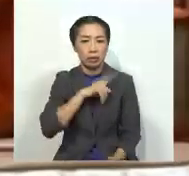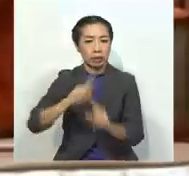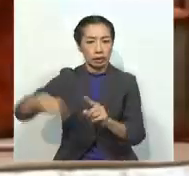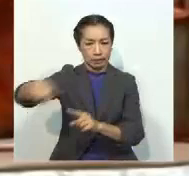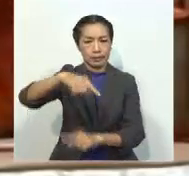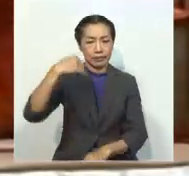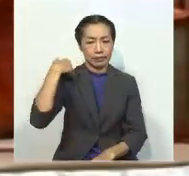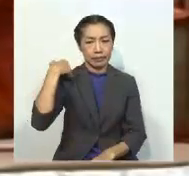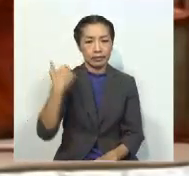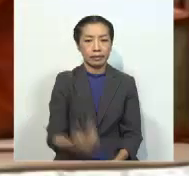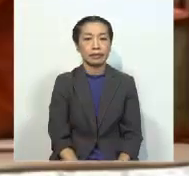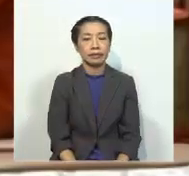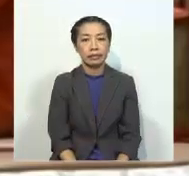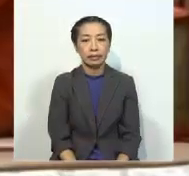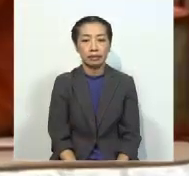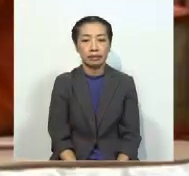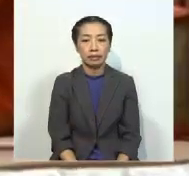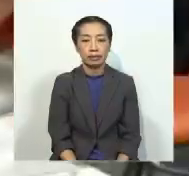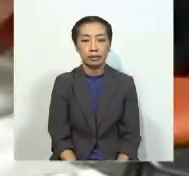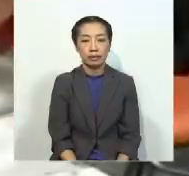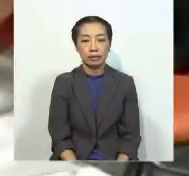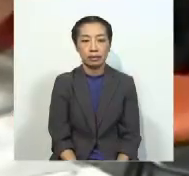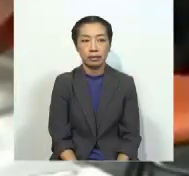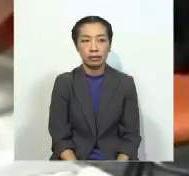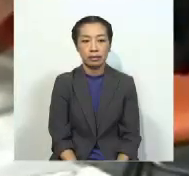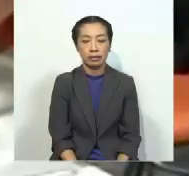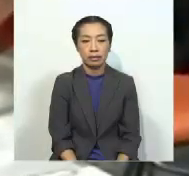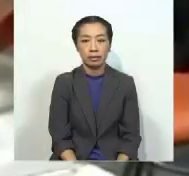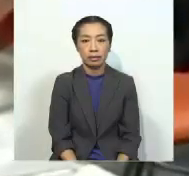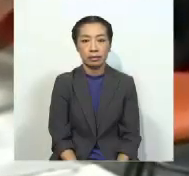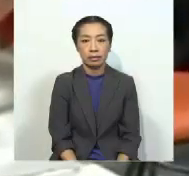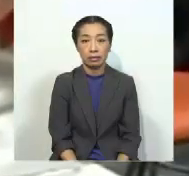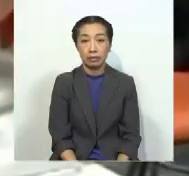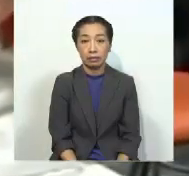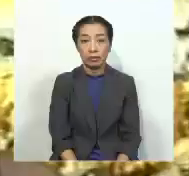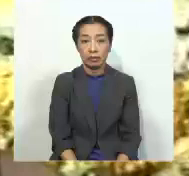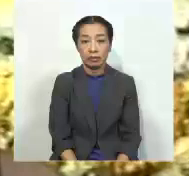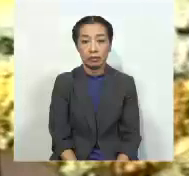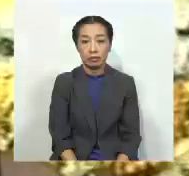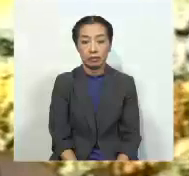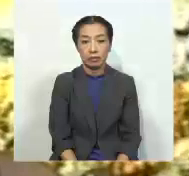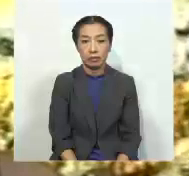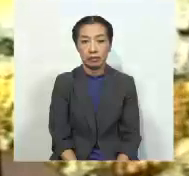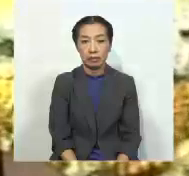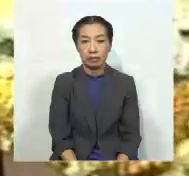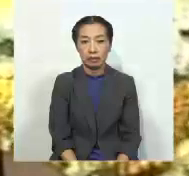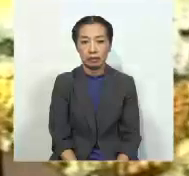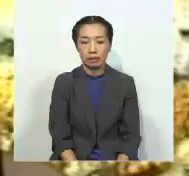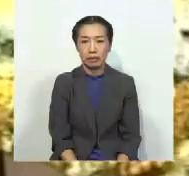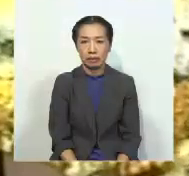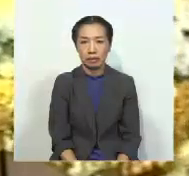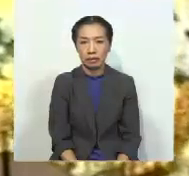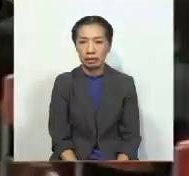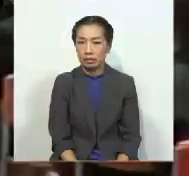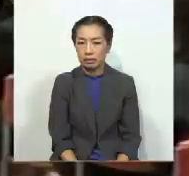ครับมีศิษยานุศิษย์เจ้าภาพสวดพระพุทธมนต์ครูใหญ่และครูใหญ่พระเทพวิทยาคมและสำหรับพุทธศาสนาชน